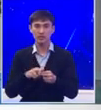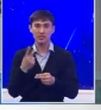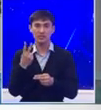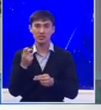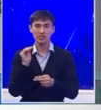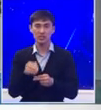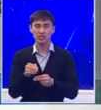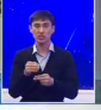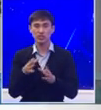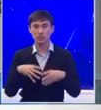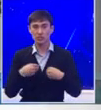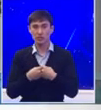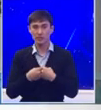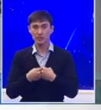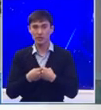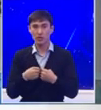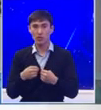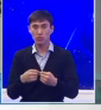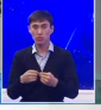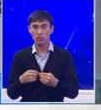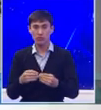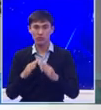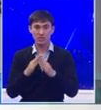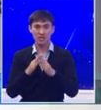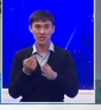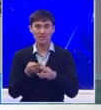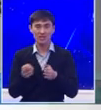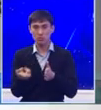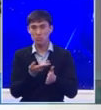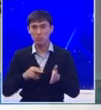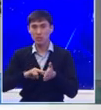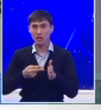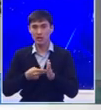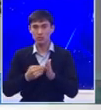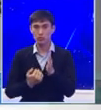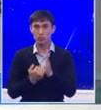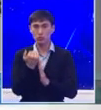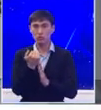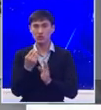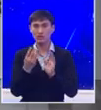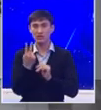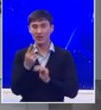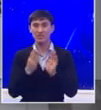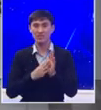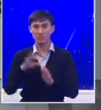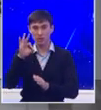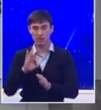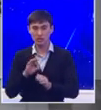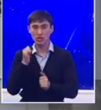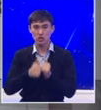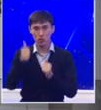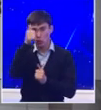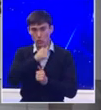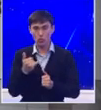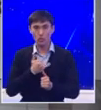тысяч семей. Но по вводу жилья, конечно, это только наши планы. Мы ставим рост 2,3%, но ежегодно у